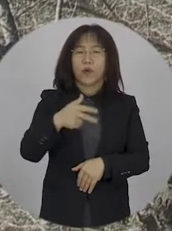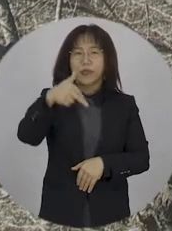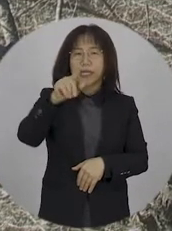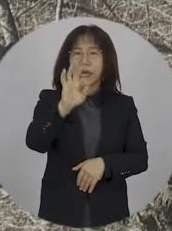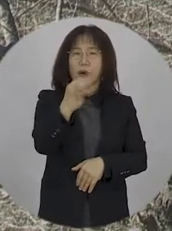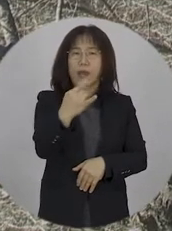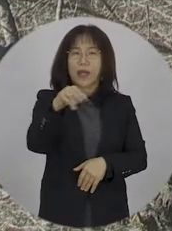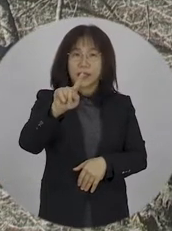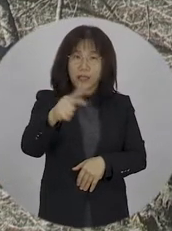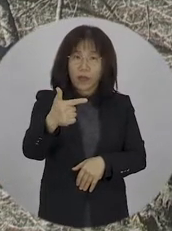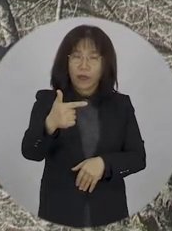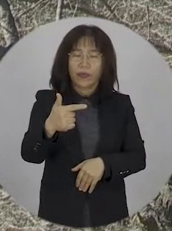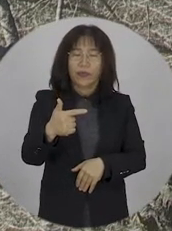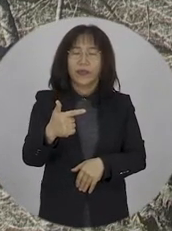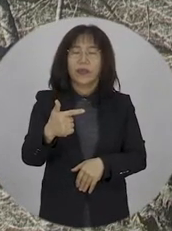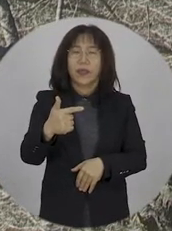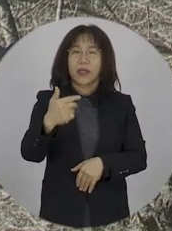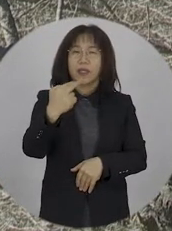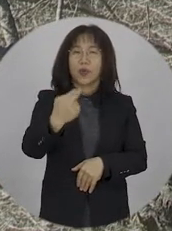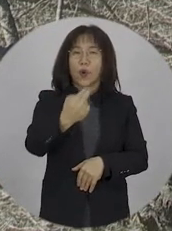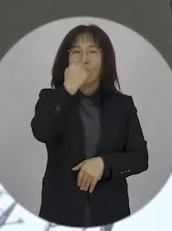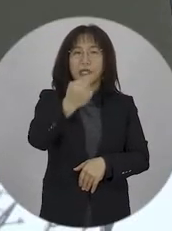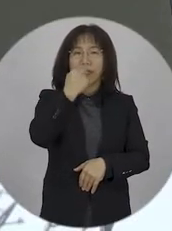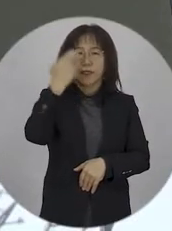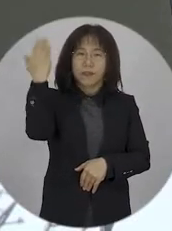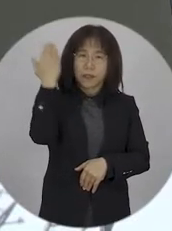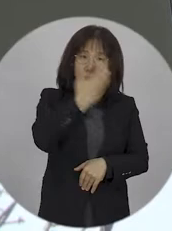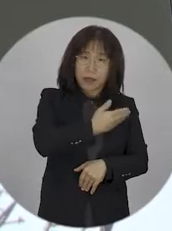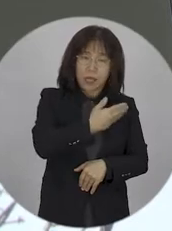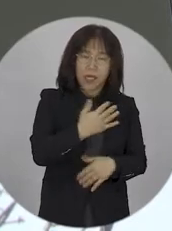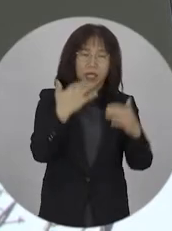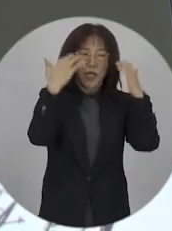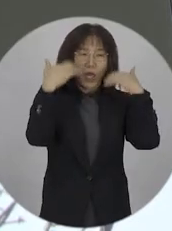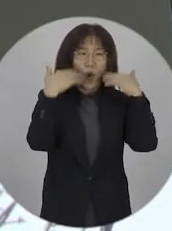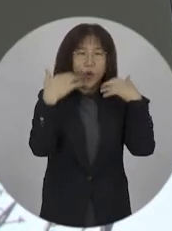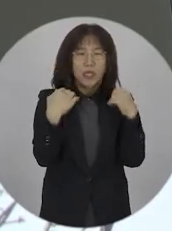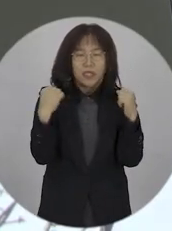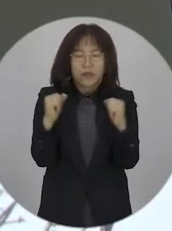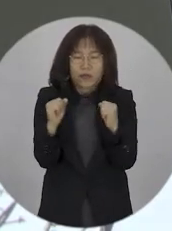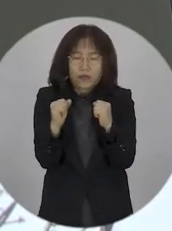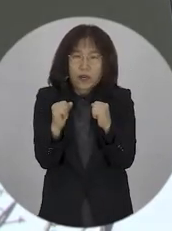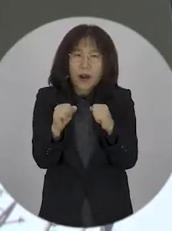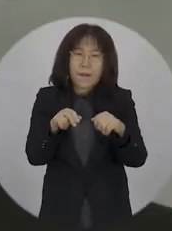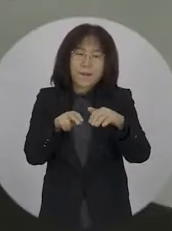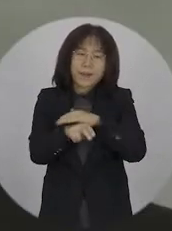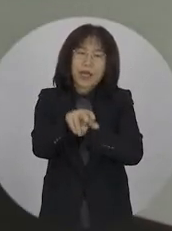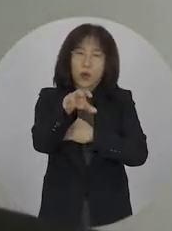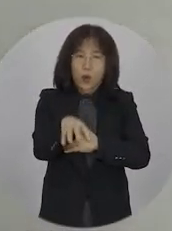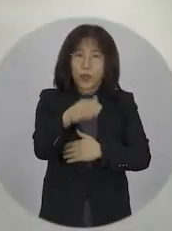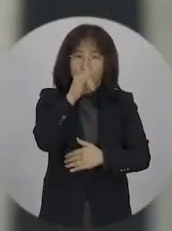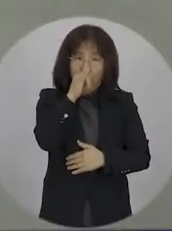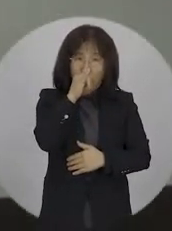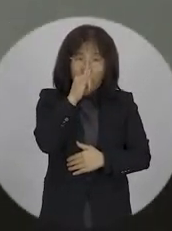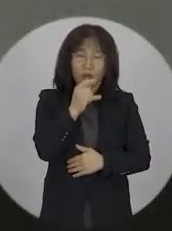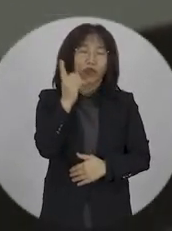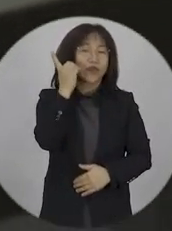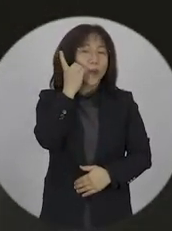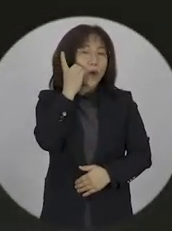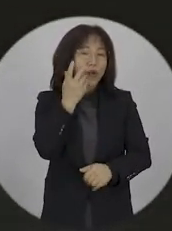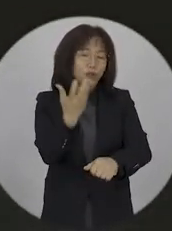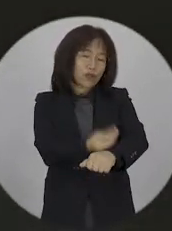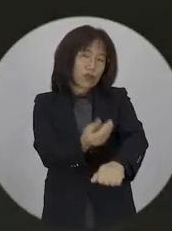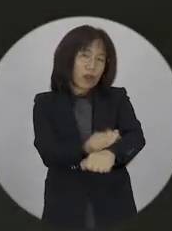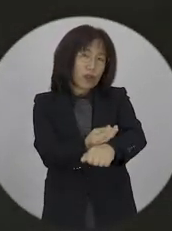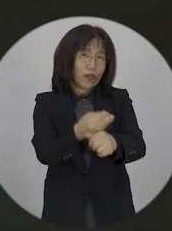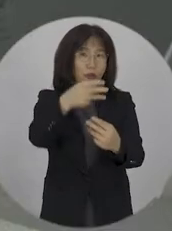수준의 자외선 공기 살균기 가 공기를 정화하고 있고 무더위와 추위를 피할 수 있는 냉난방시설 휴대전화